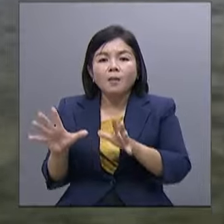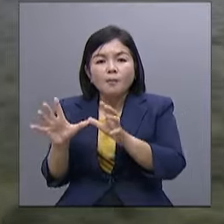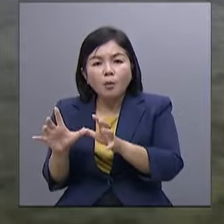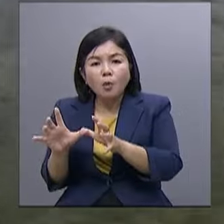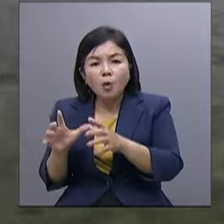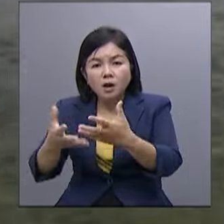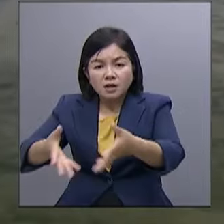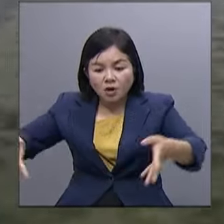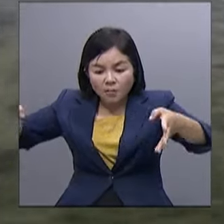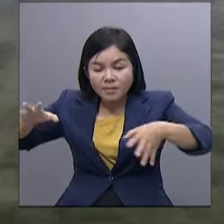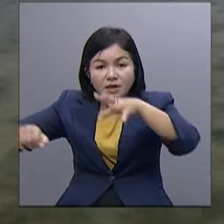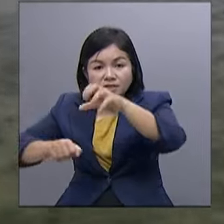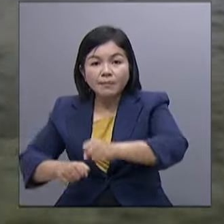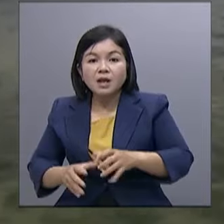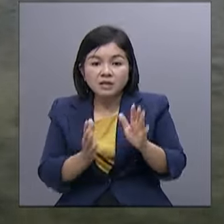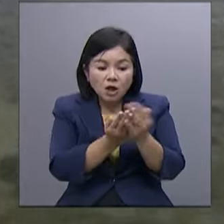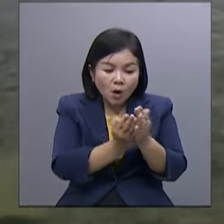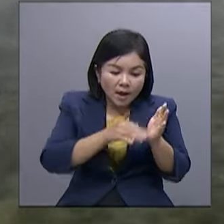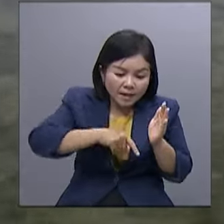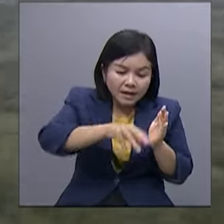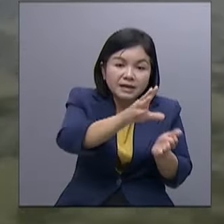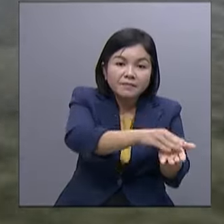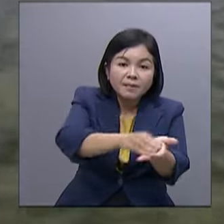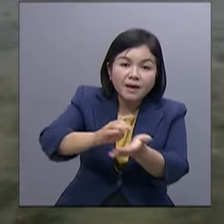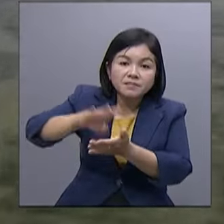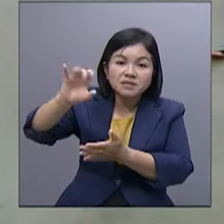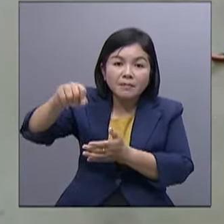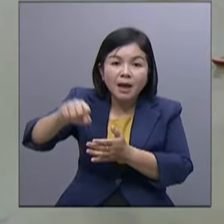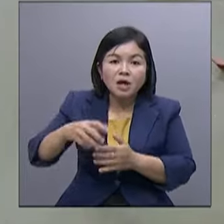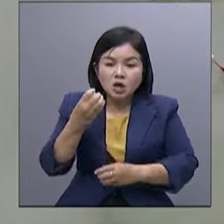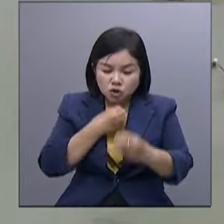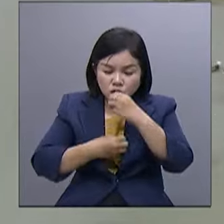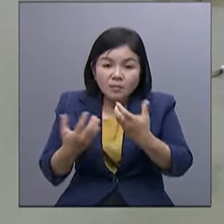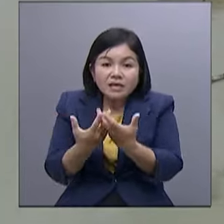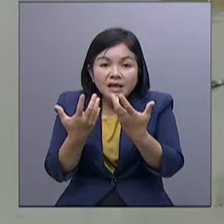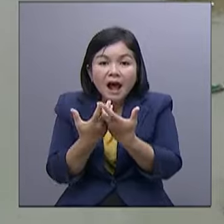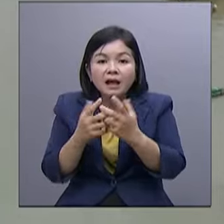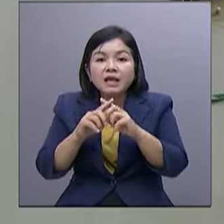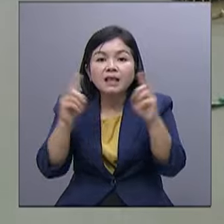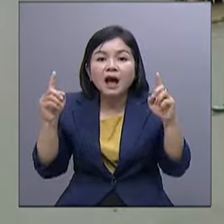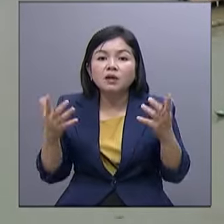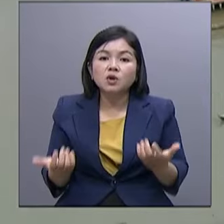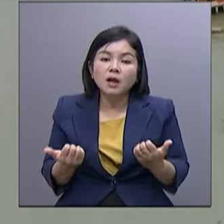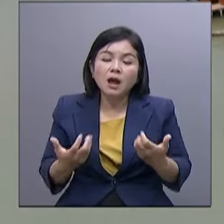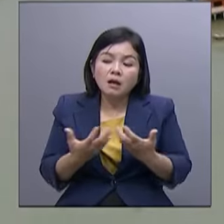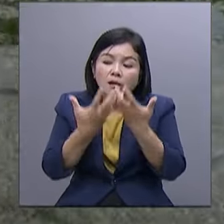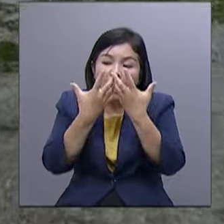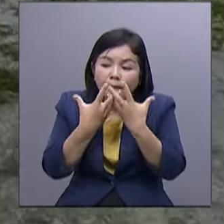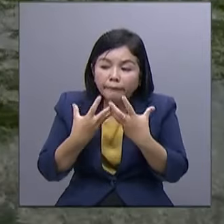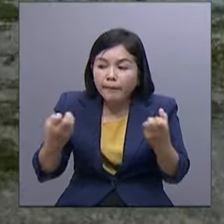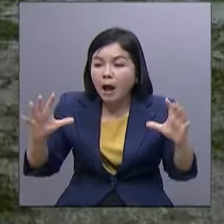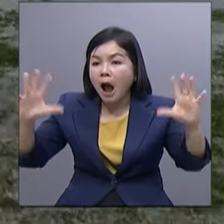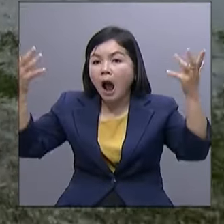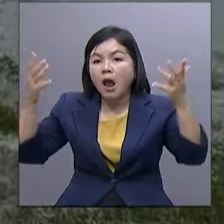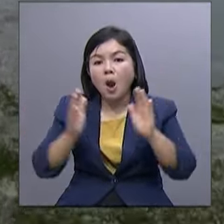อวนหอยชักตีนนี่เดินเก็บแล้วหอยชักตีนเนี่ยชอบหญ้าทะเลมากแต่พอตอนนี้ตังกระบี่เนี่ยหญ้าหายไปเกือบหมดเนี่ยไม่มี